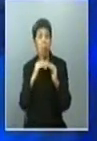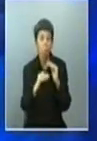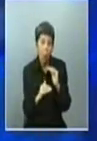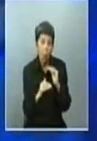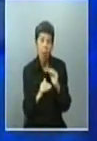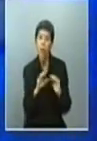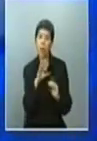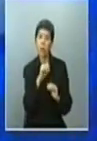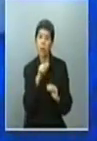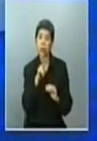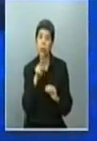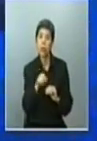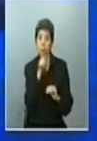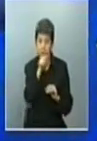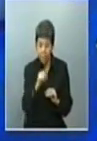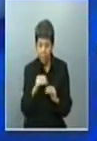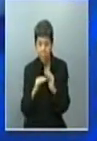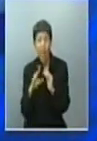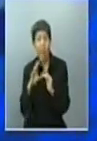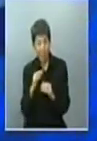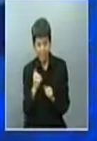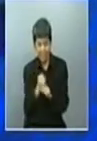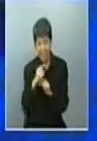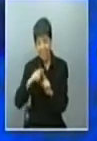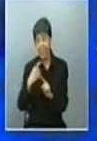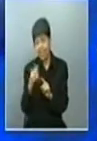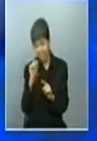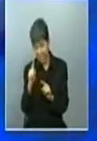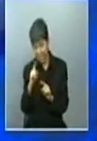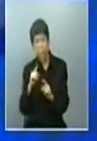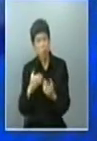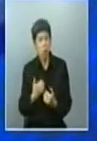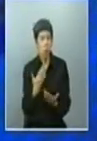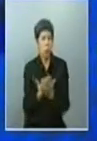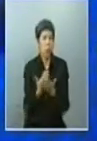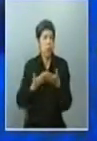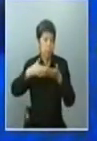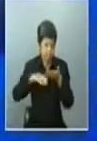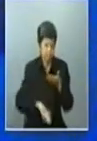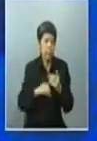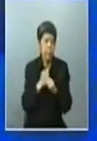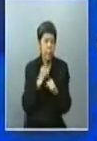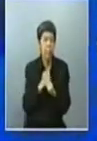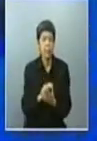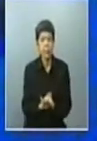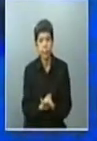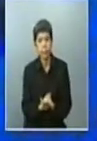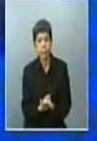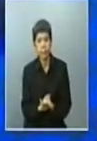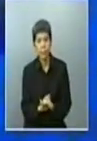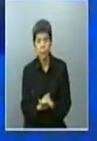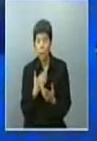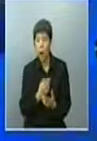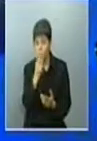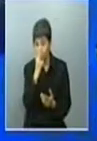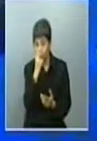ที่ 50.2 จากระดับ 51.2นะคะในเดือนพฤศจิกายนและยังเป็นระดับที่ต่ำที่สุดในรอบ17เดือนที่ผ่านมาด้วยเดี๋ยวร